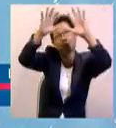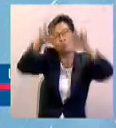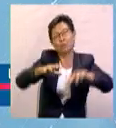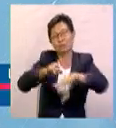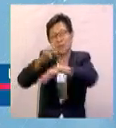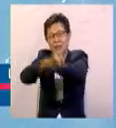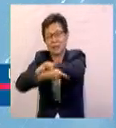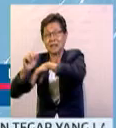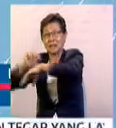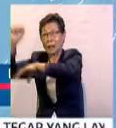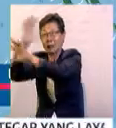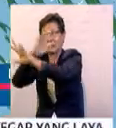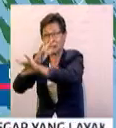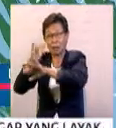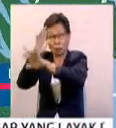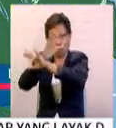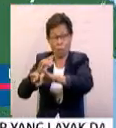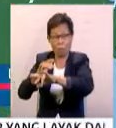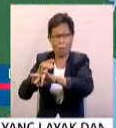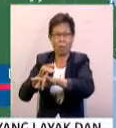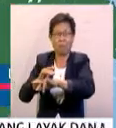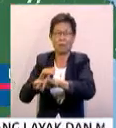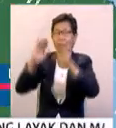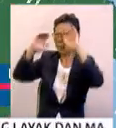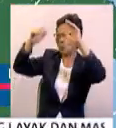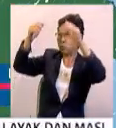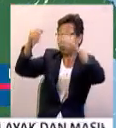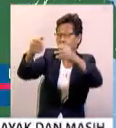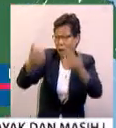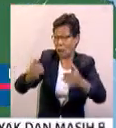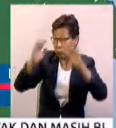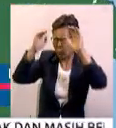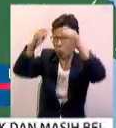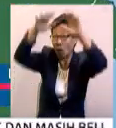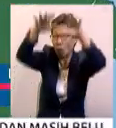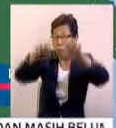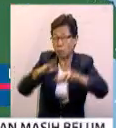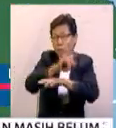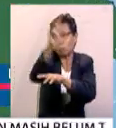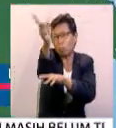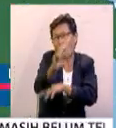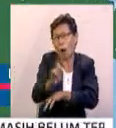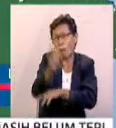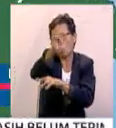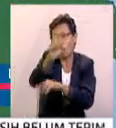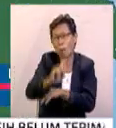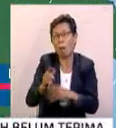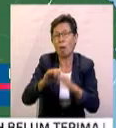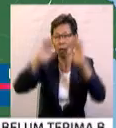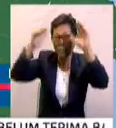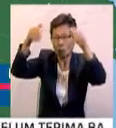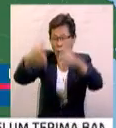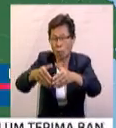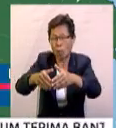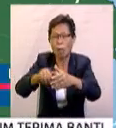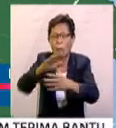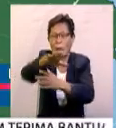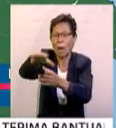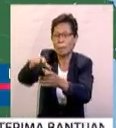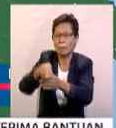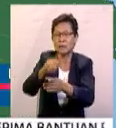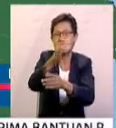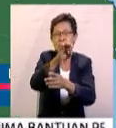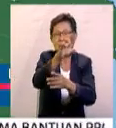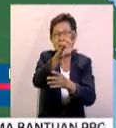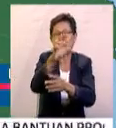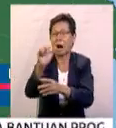negeri Sabah dan Sarawak pula, diperhatikan ketika ini hujan lebat dan ribut petir hanya tertumpu melibatkan bahagian Sri